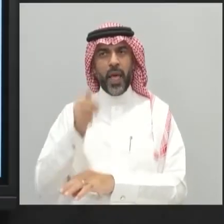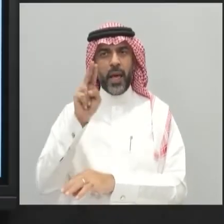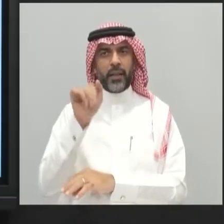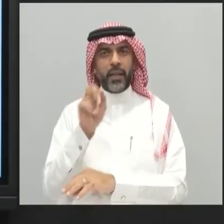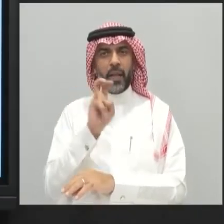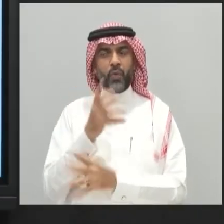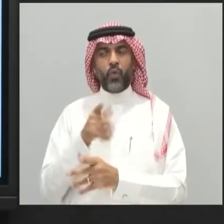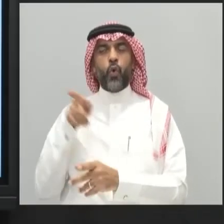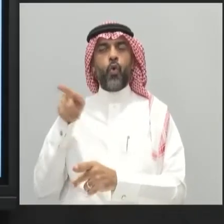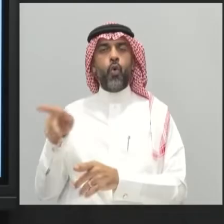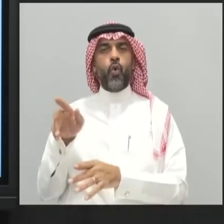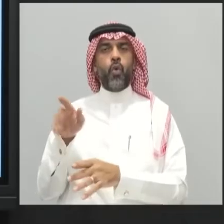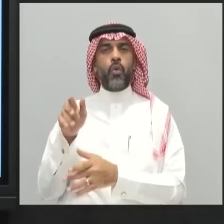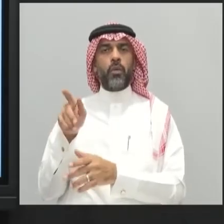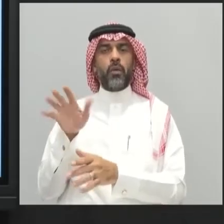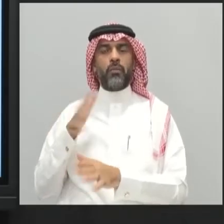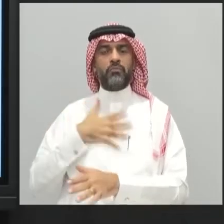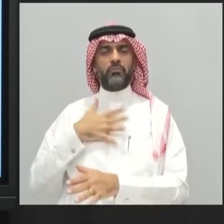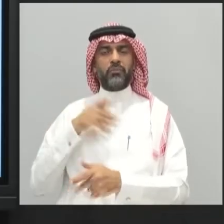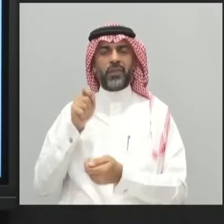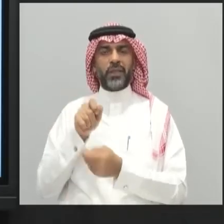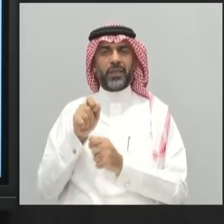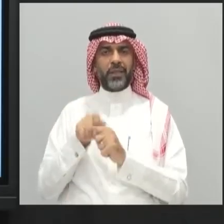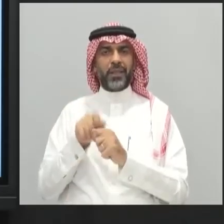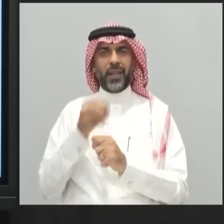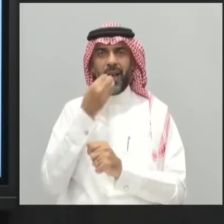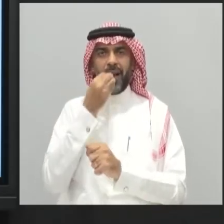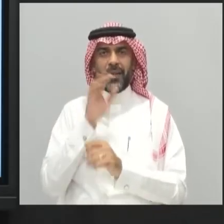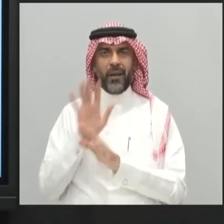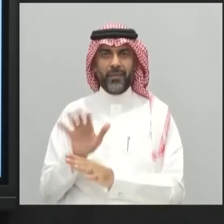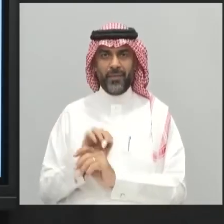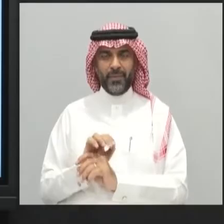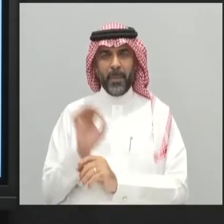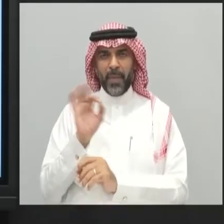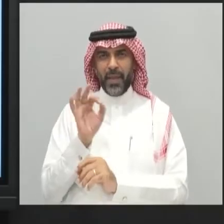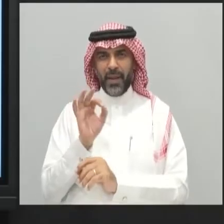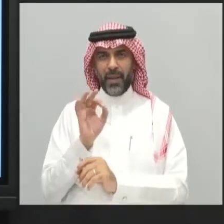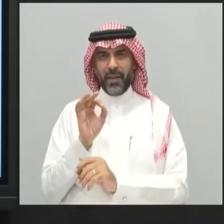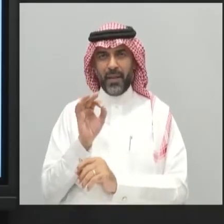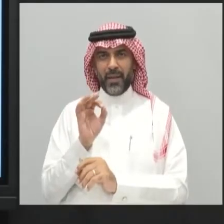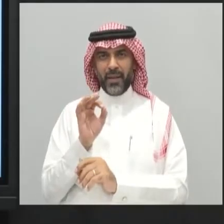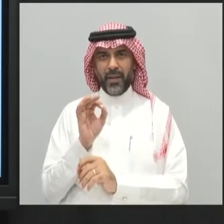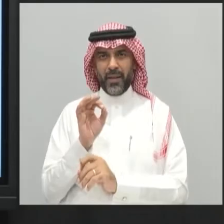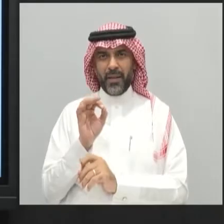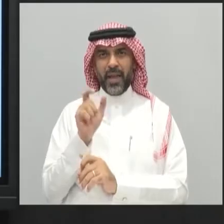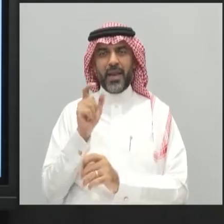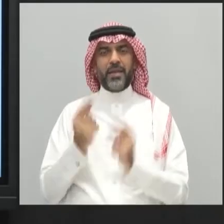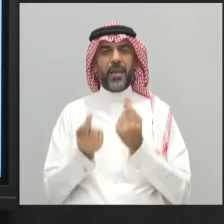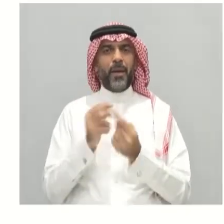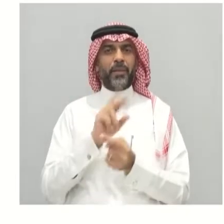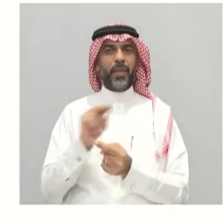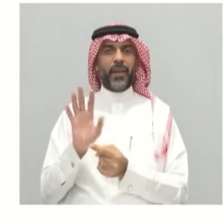الكائنات الحيه التي تستطيع ان تصنع غذائها بنفسها مثل طبعا اشهر مثال النبات